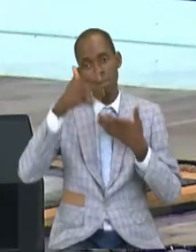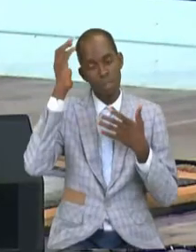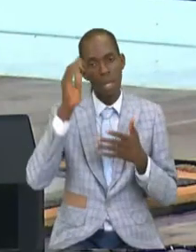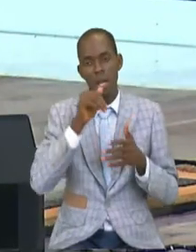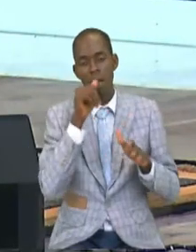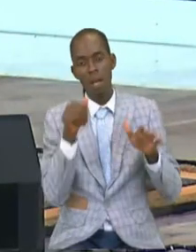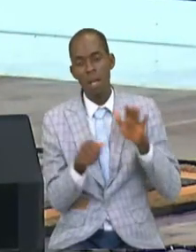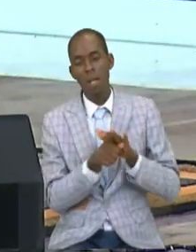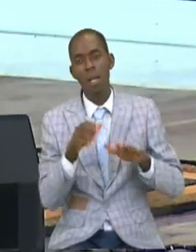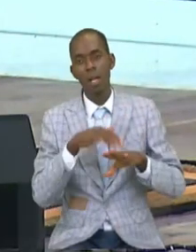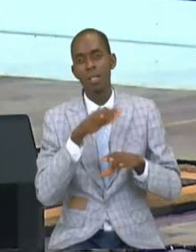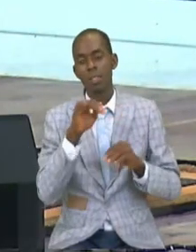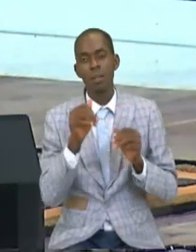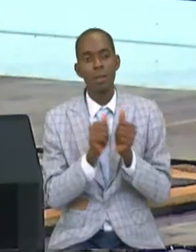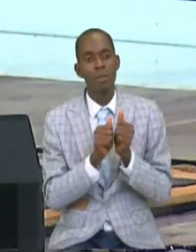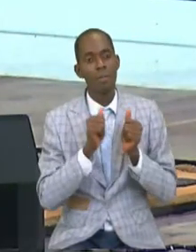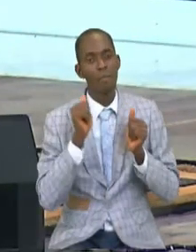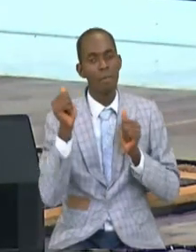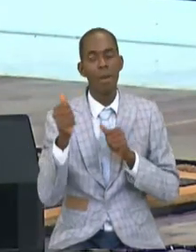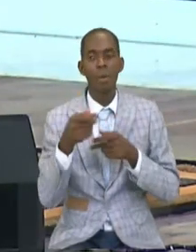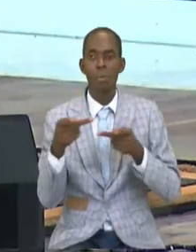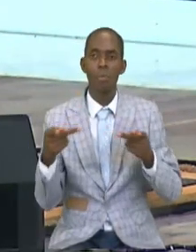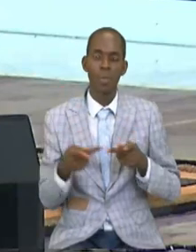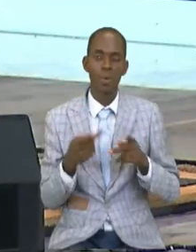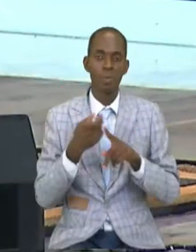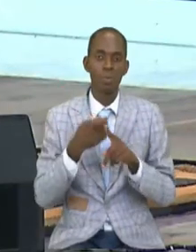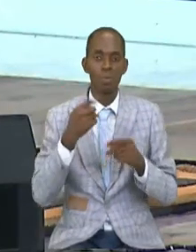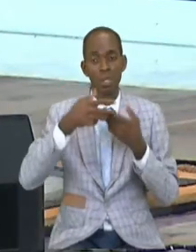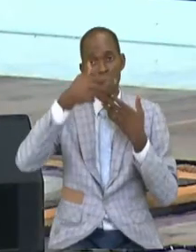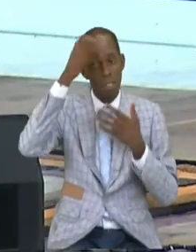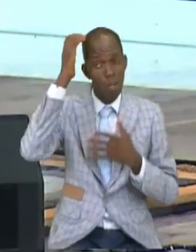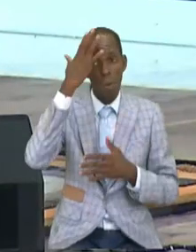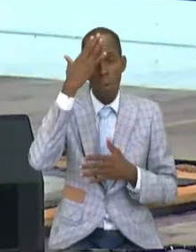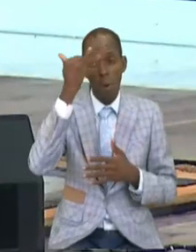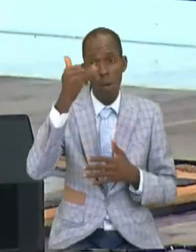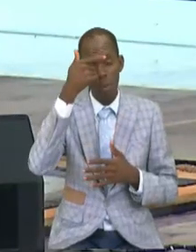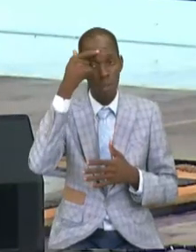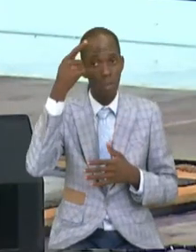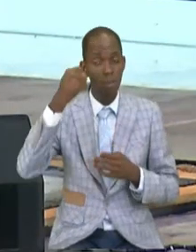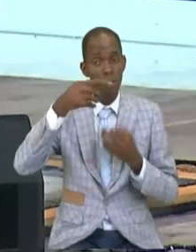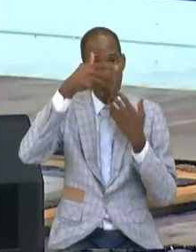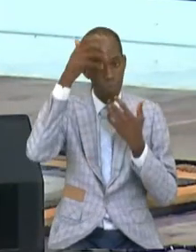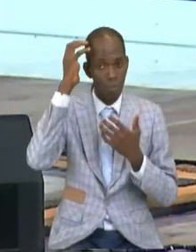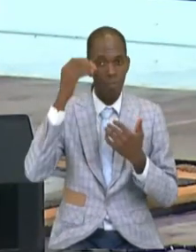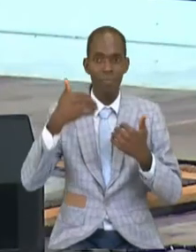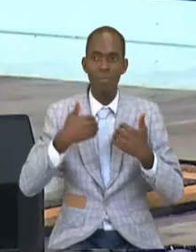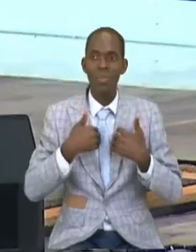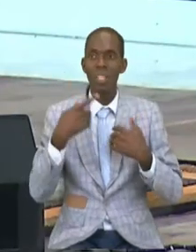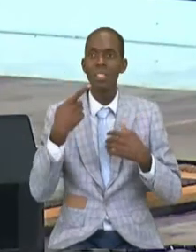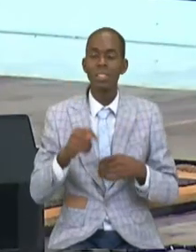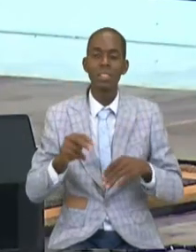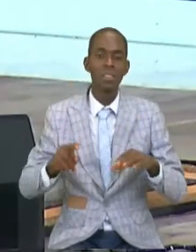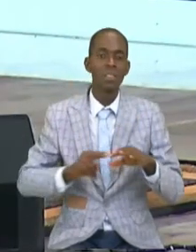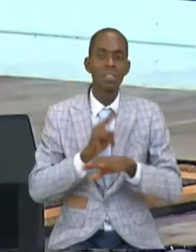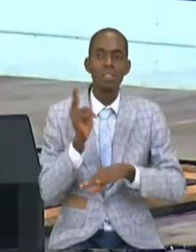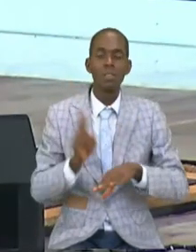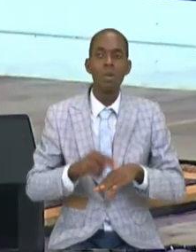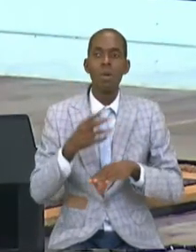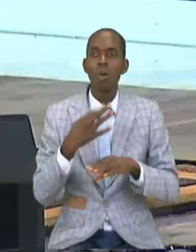allez vous éloigner de lion. Pourquoi? Parce que le lion a la